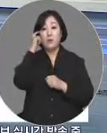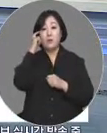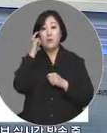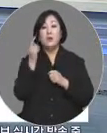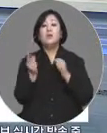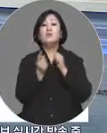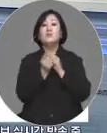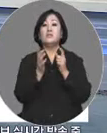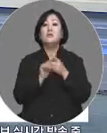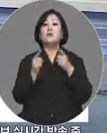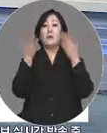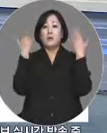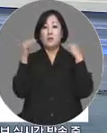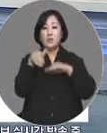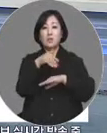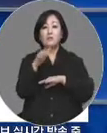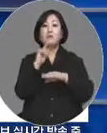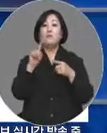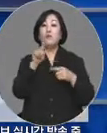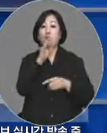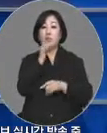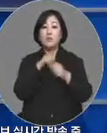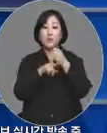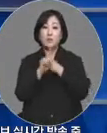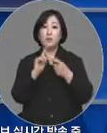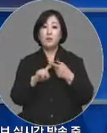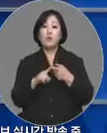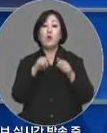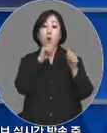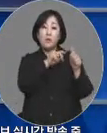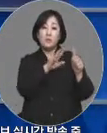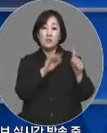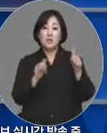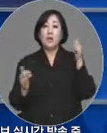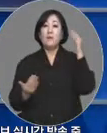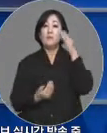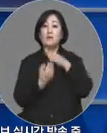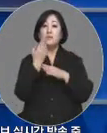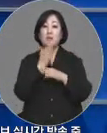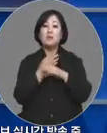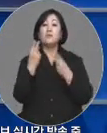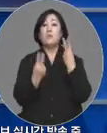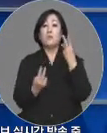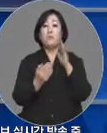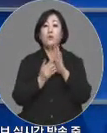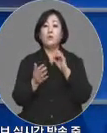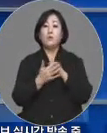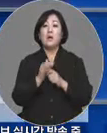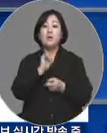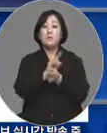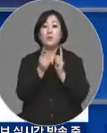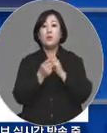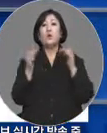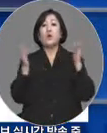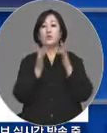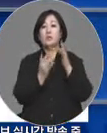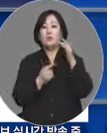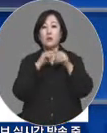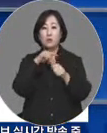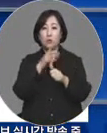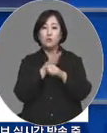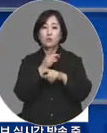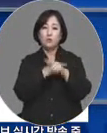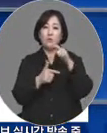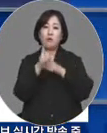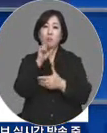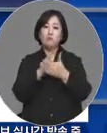수업을 원칙으로 하시는 이유가 있습니까? 네. 확진 학생이 생겨서 발생하는 문제보다 비대면 수업으로 생기는 문제들이 더